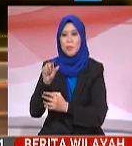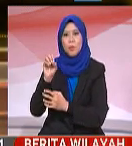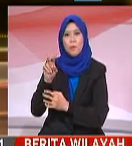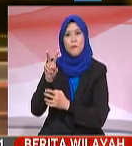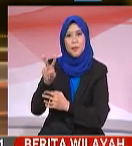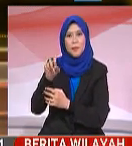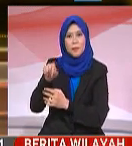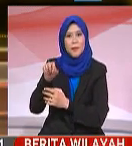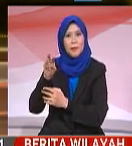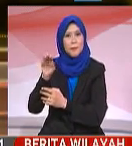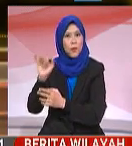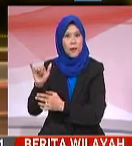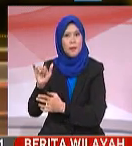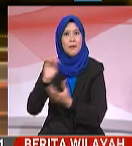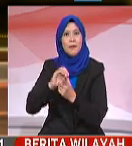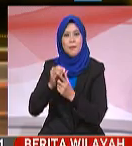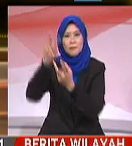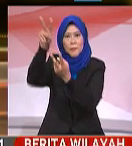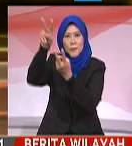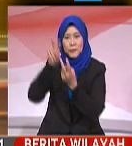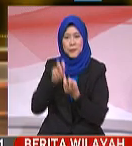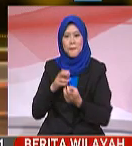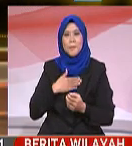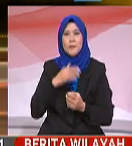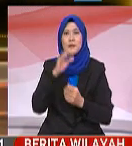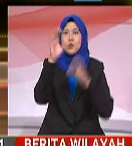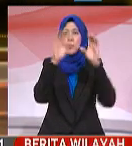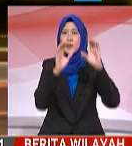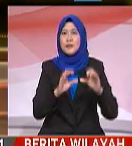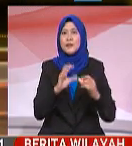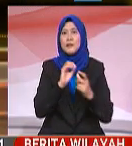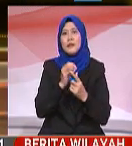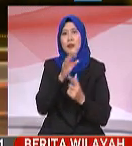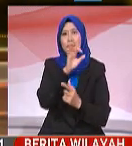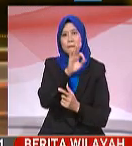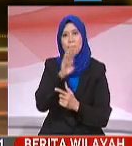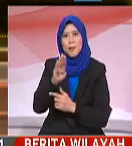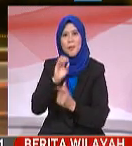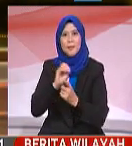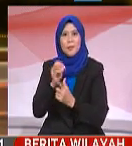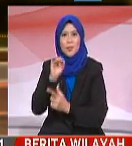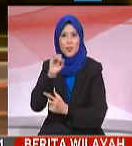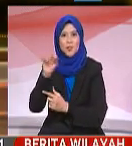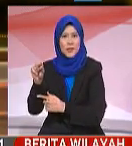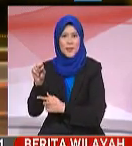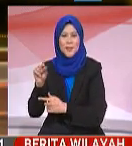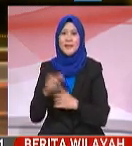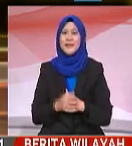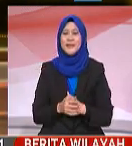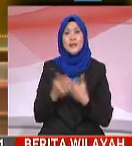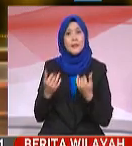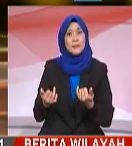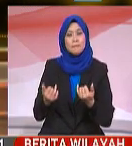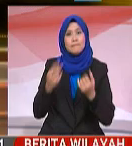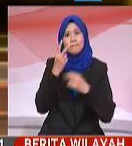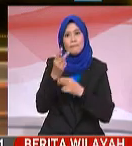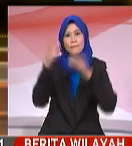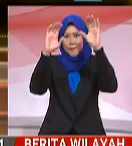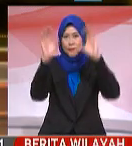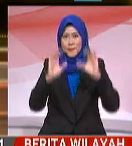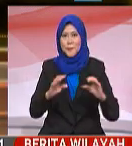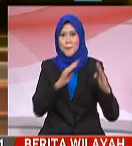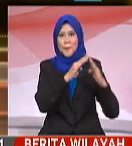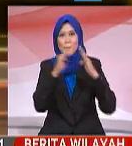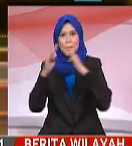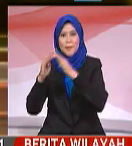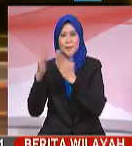www.mbt.gov.my ataupun muat turun aplikasi MyCuaca ataupun Facebook, Instagram dan juga Twitter. Baiklah, sebelum pisah, kita lihat ramalan cuaca bagi bandar-bandar